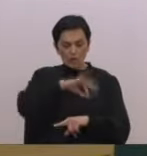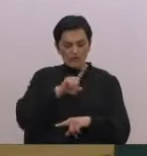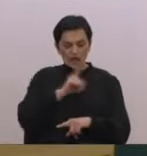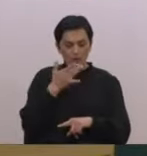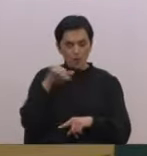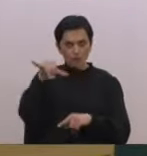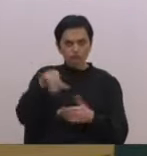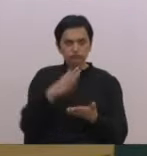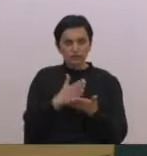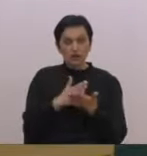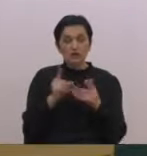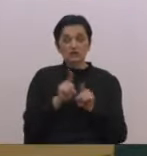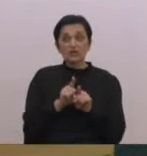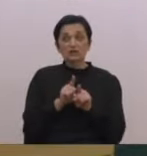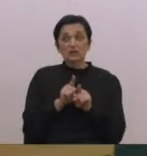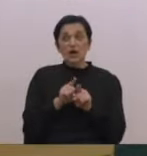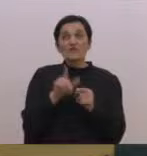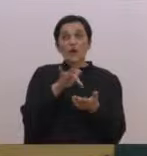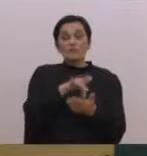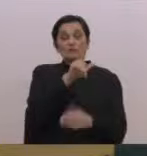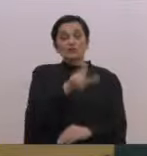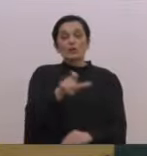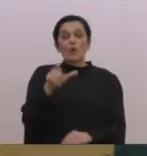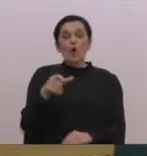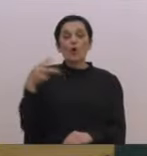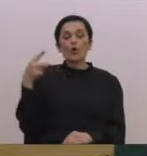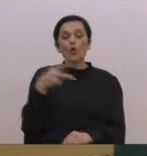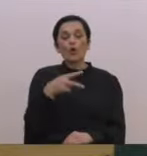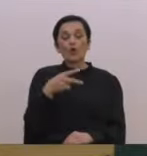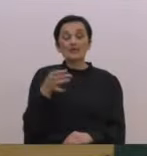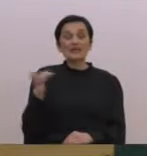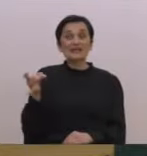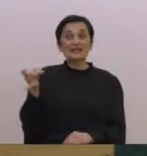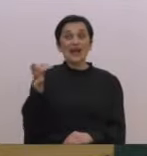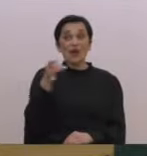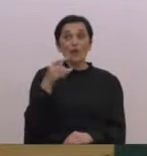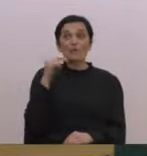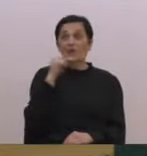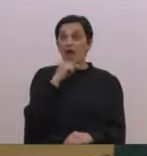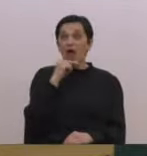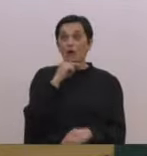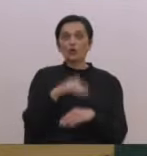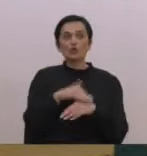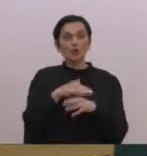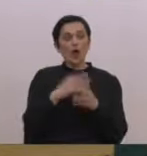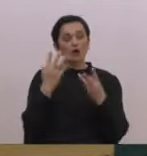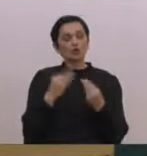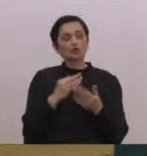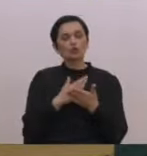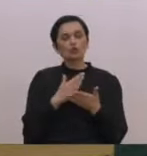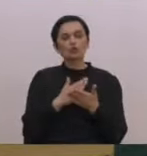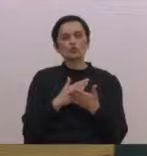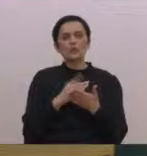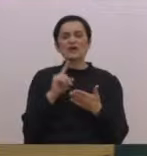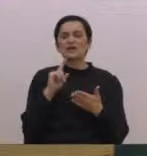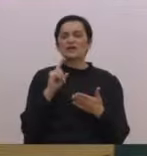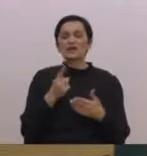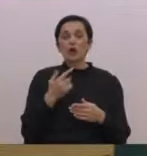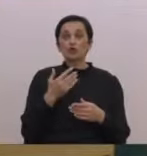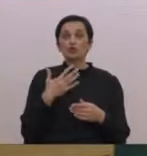ესეთი ასევე მოსახლეობა ესე იგი 2012 რეგიონებში ანუ ეკონომიკური კეთილდღეობა არისო რატო არ აისახებათ